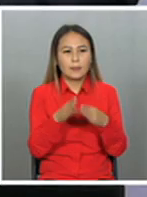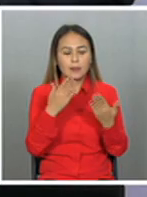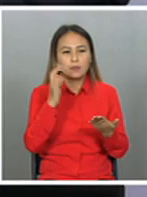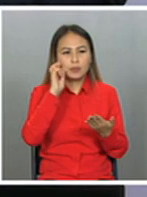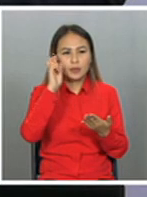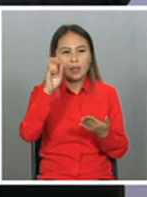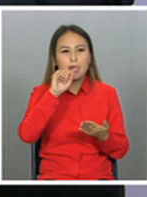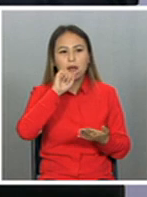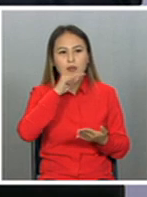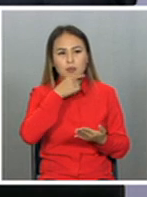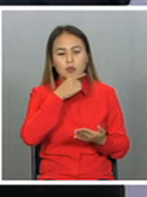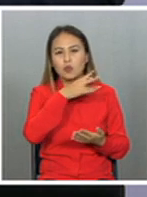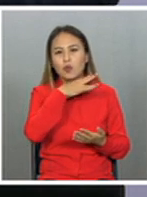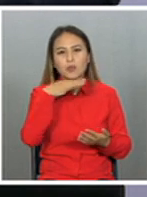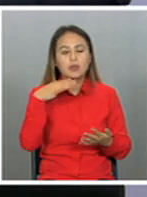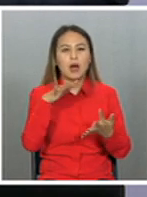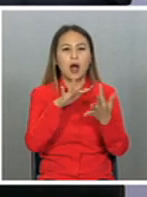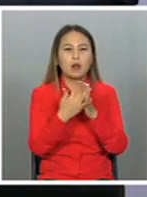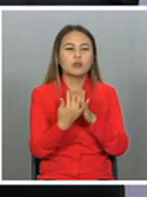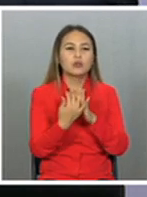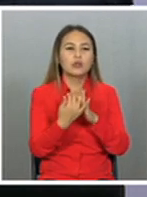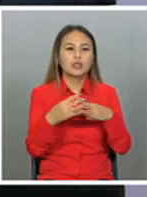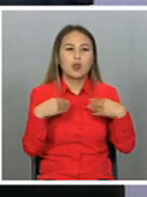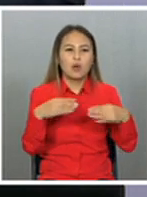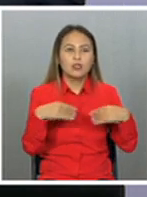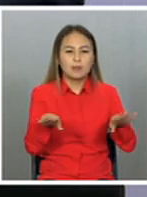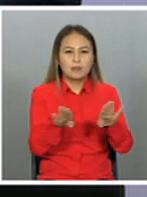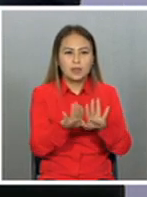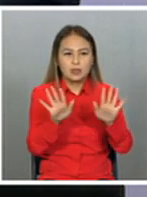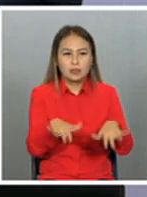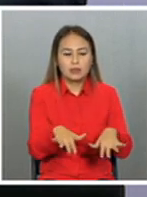мемлекеттердің экономикасы көбінесе ауыл шаруашылығына негізделген. Және